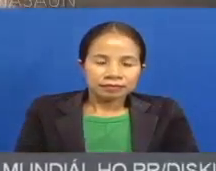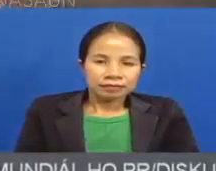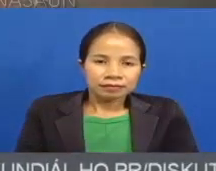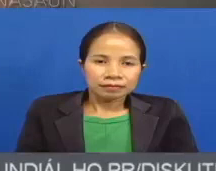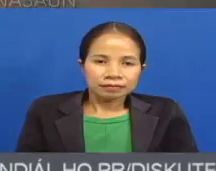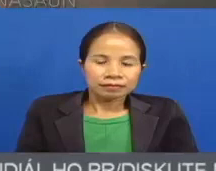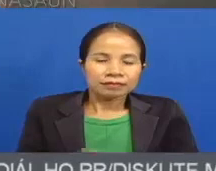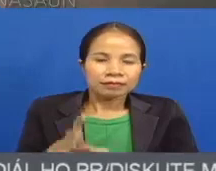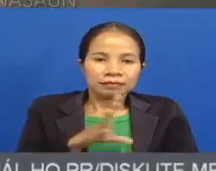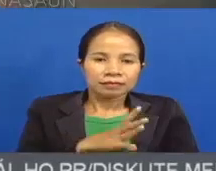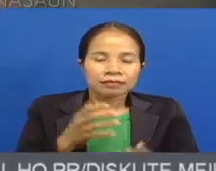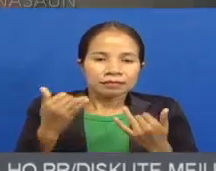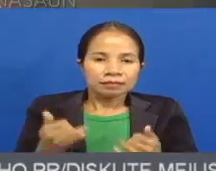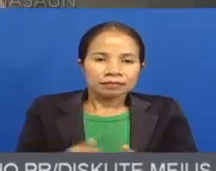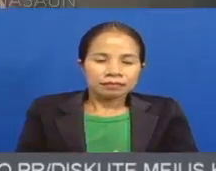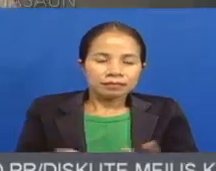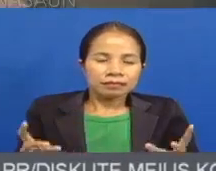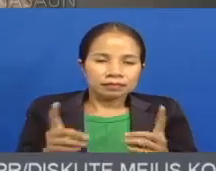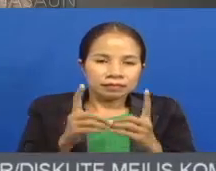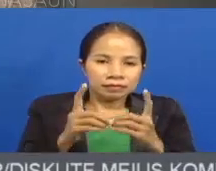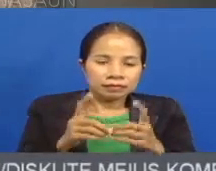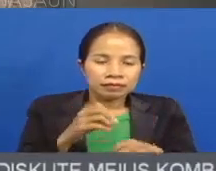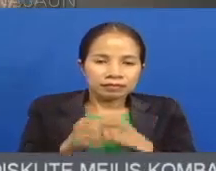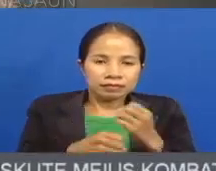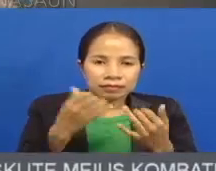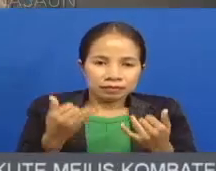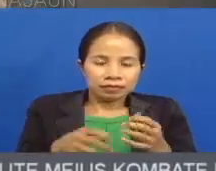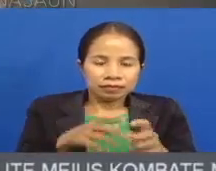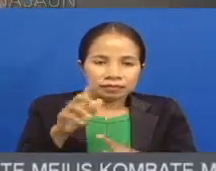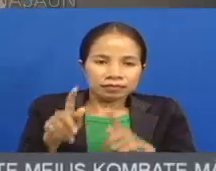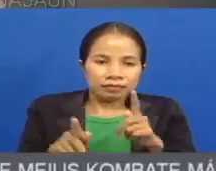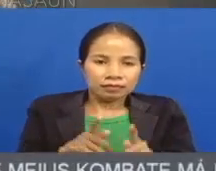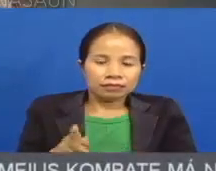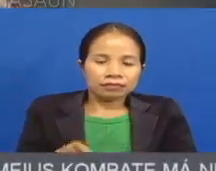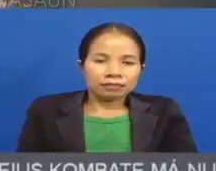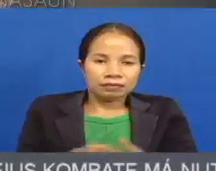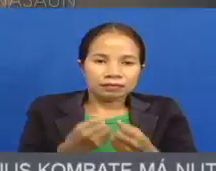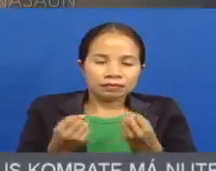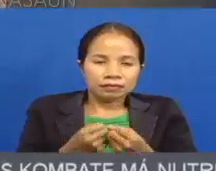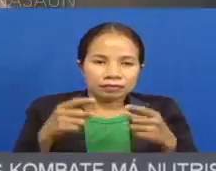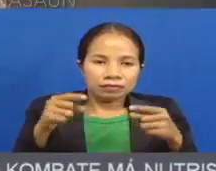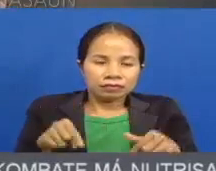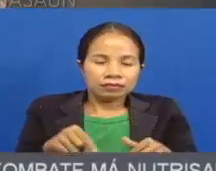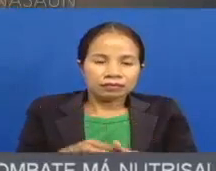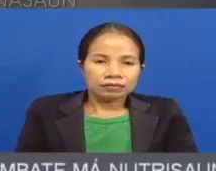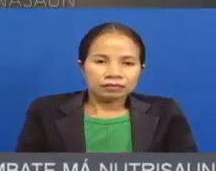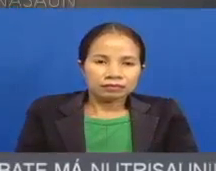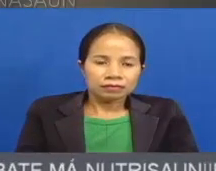foi mato ainda agora ne ataca ela tinha ainda ne população só que tá por mesmo gagal panen